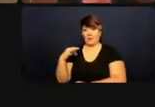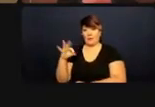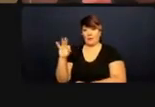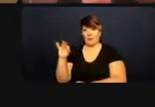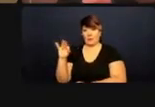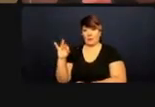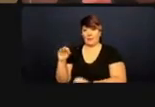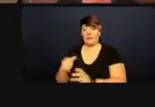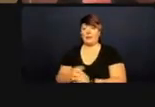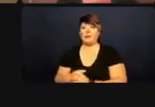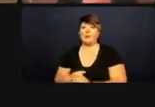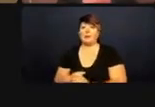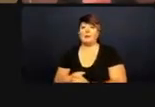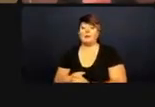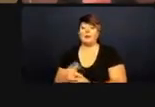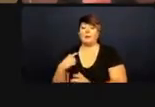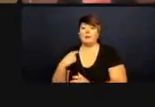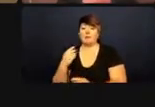1990.